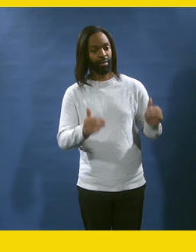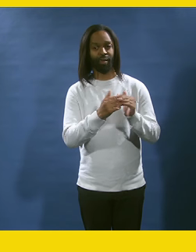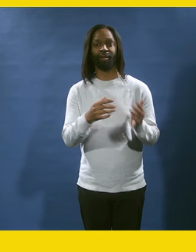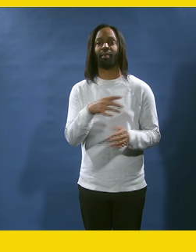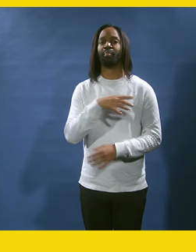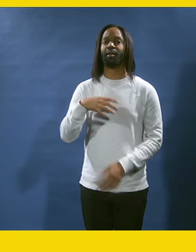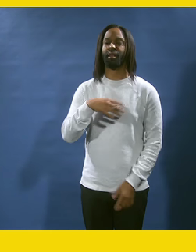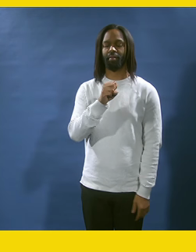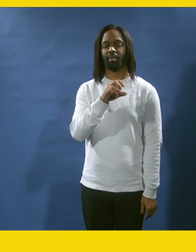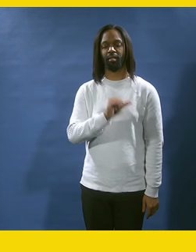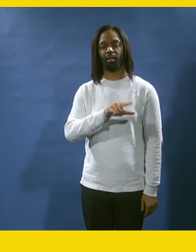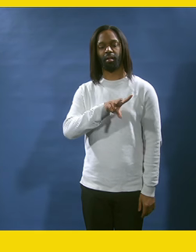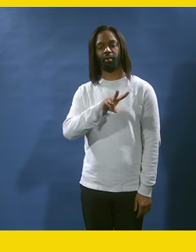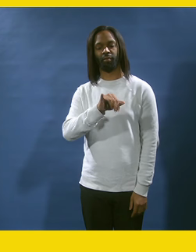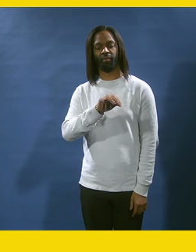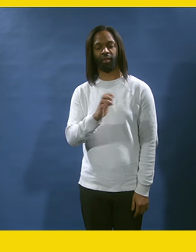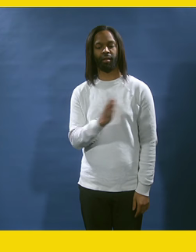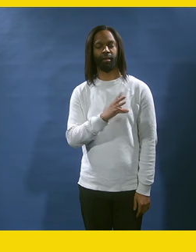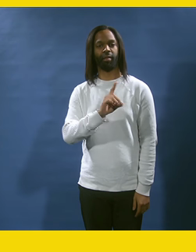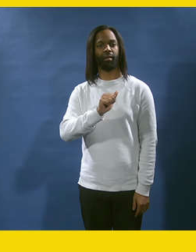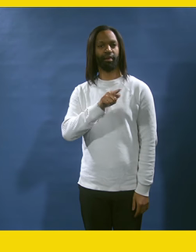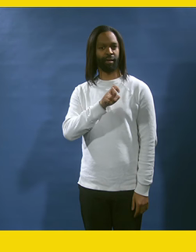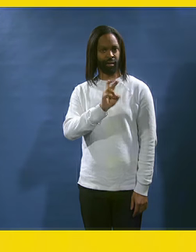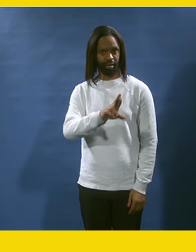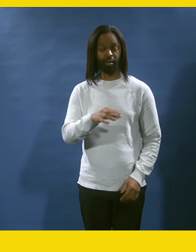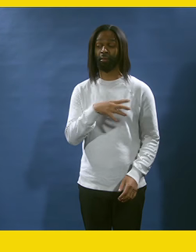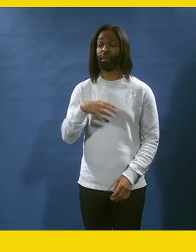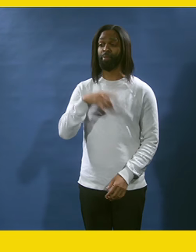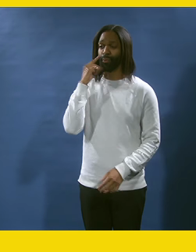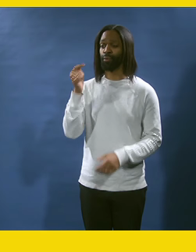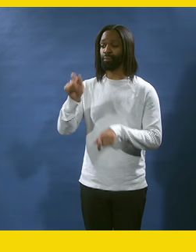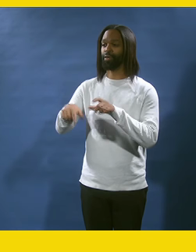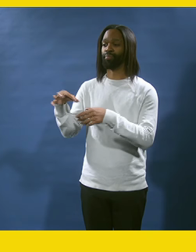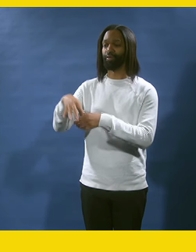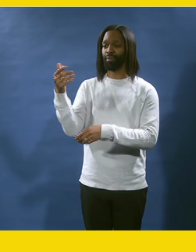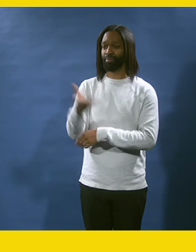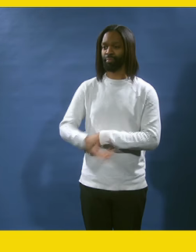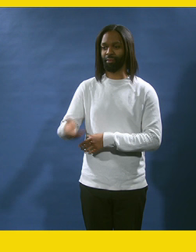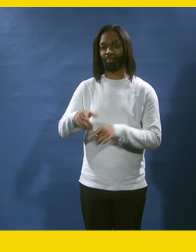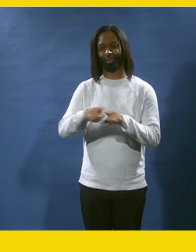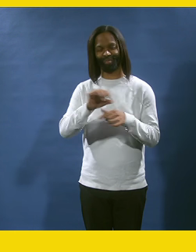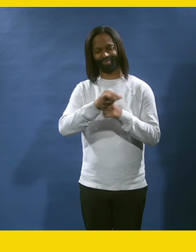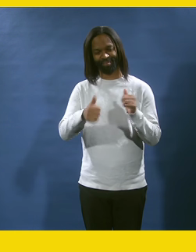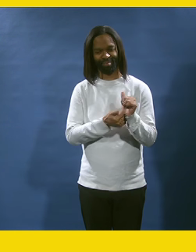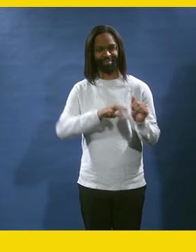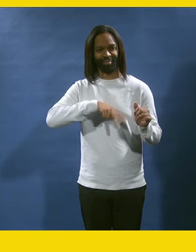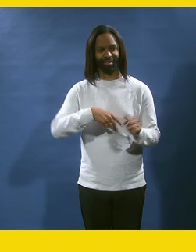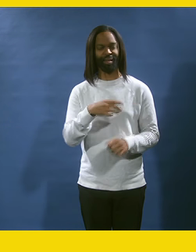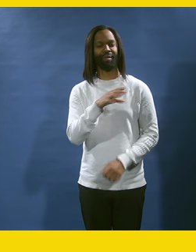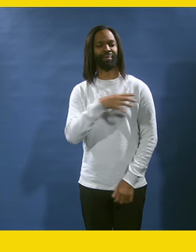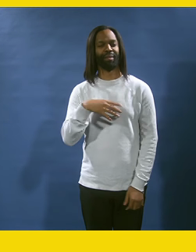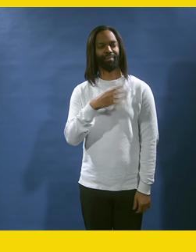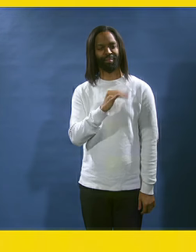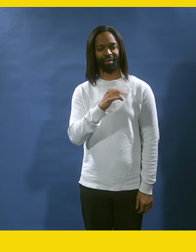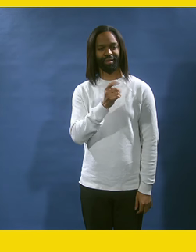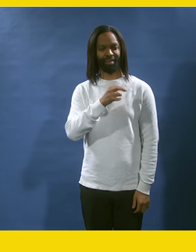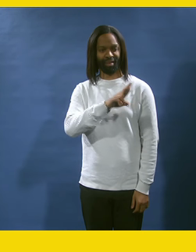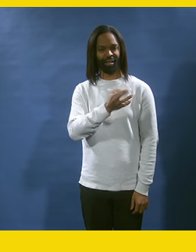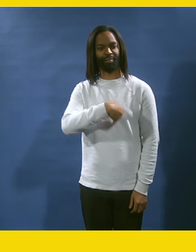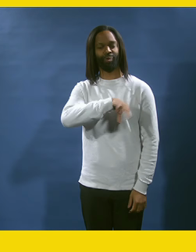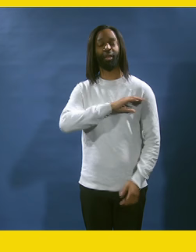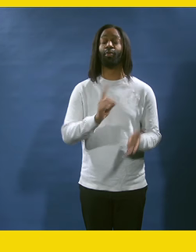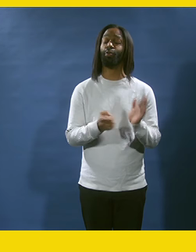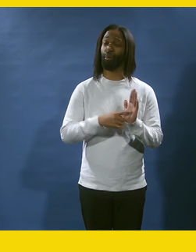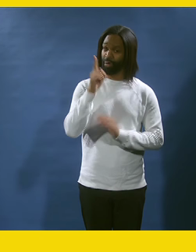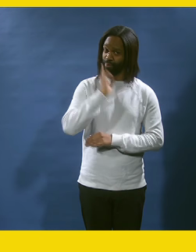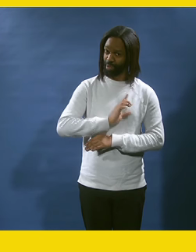Sylvie Daguerre, Mesdames et Messieurs les élus, et en particulier je veux saluer mon adjointe Christelle Vider, en charge des droits des femmes et de